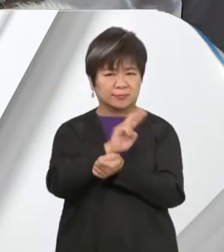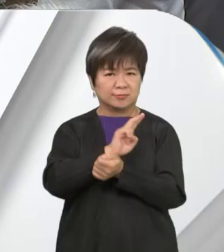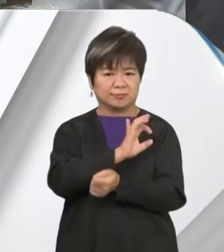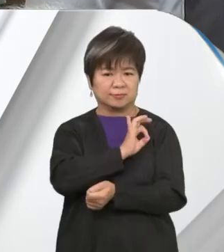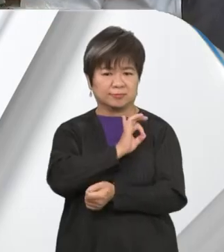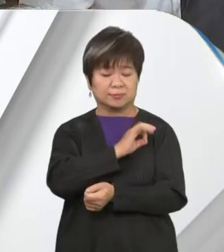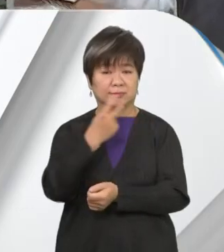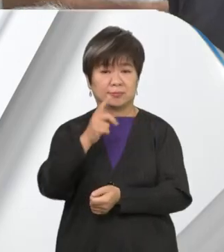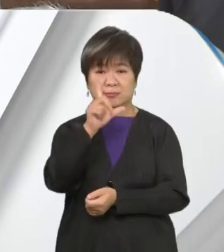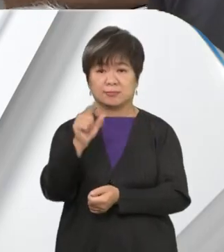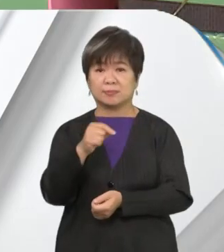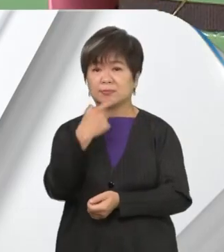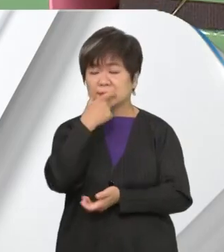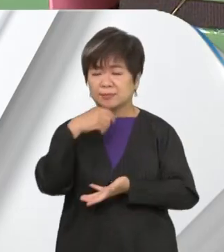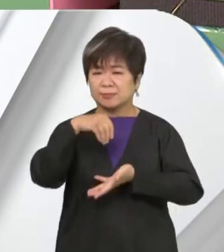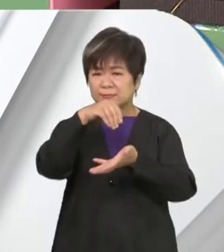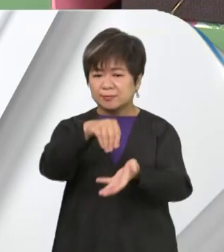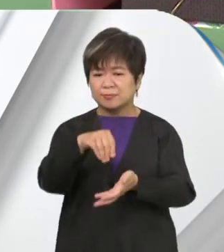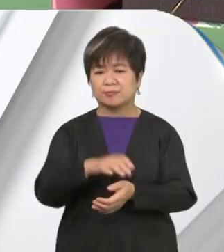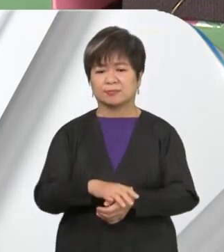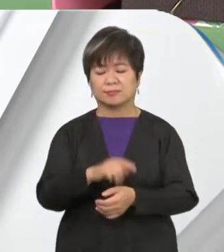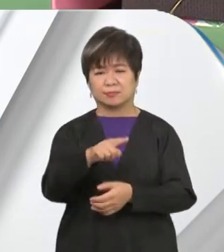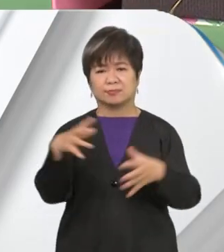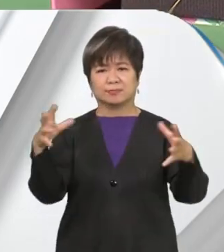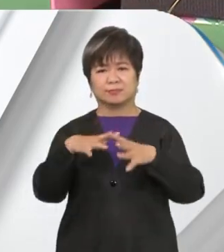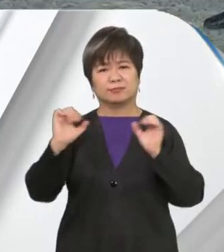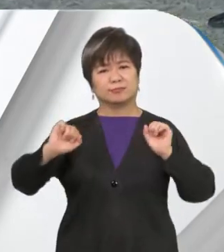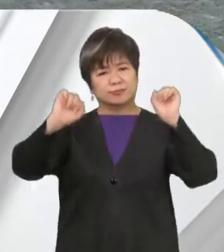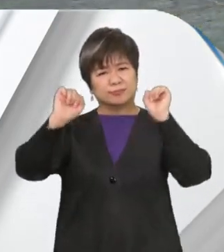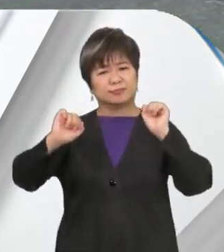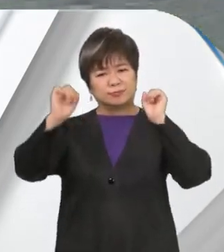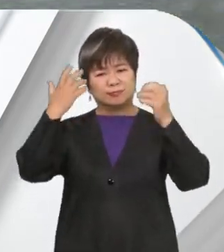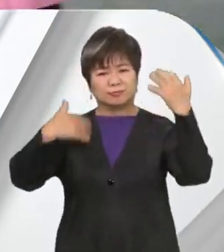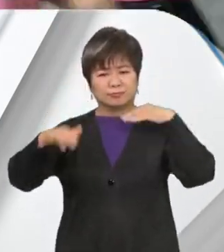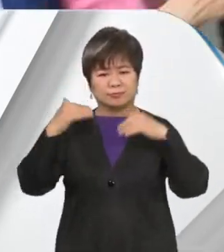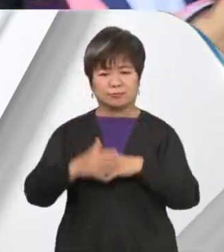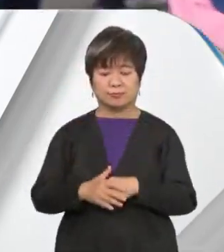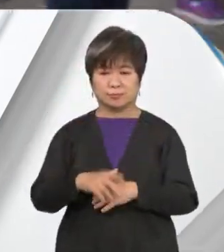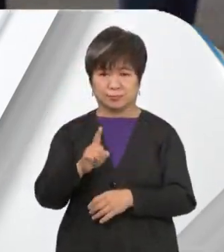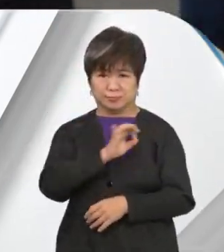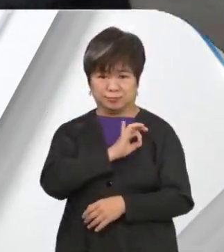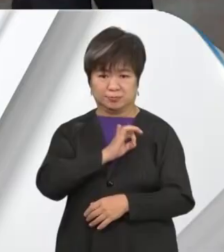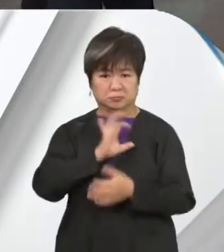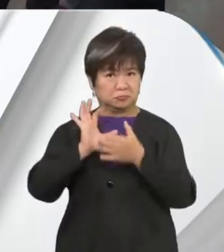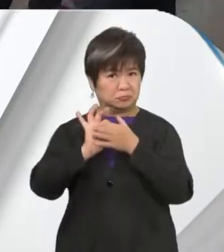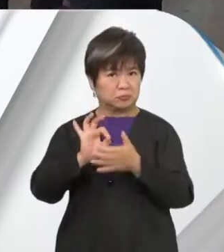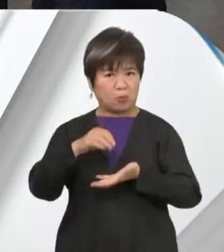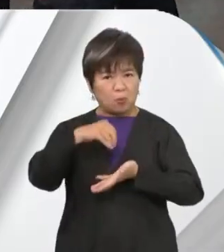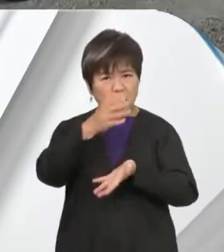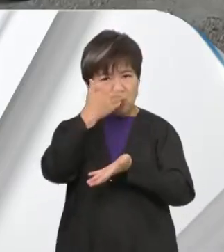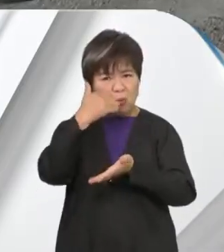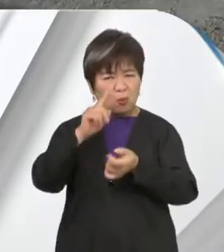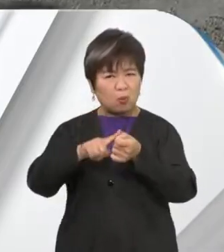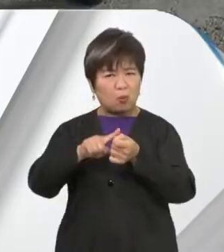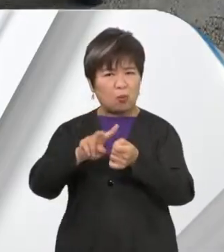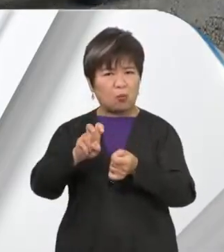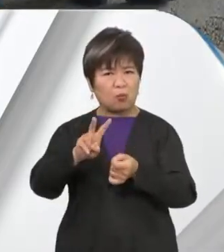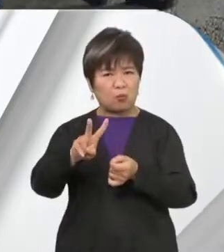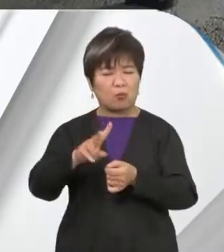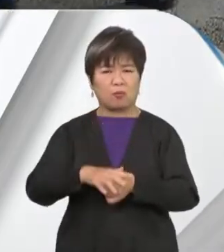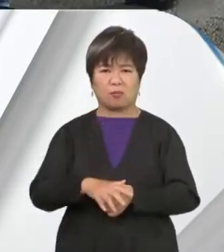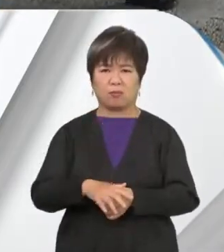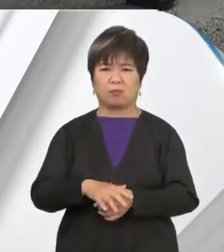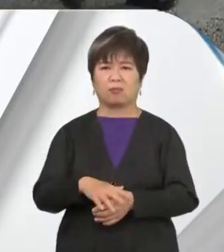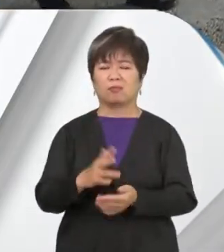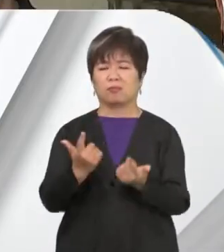一工兵送本龙眼家，还同龙眼家向下跳狂天草，对龙眼岭福利协会做的延迟宣传医生一年，口分站是当